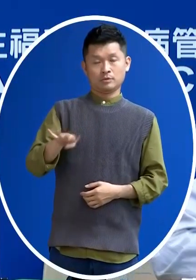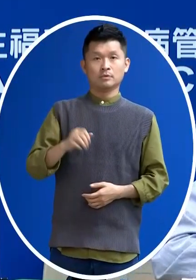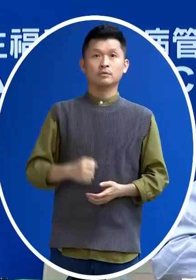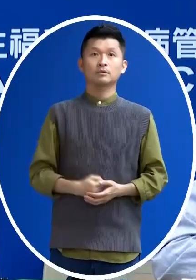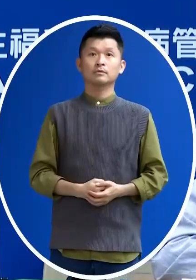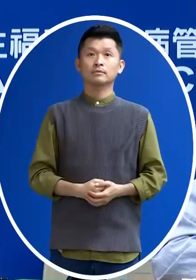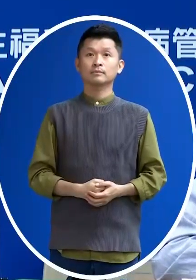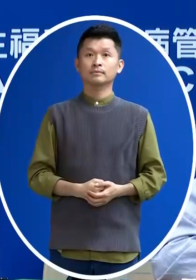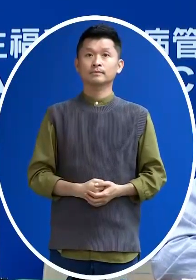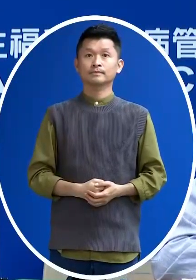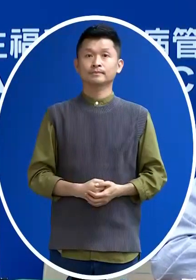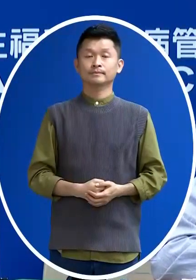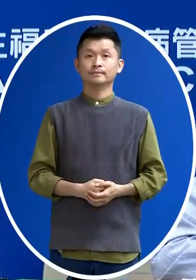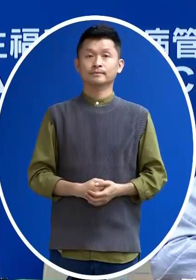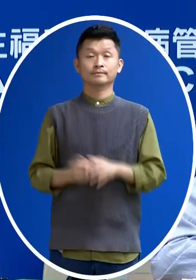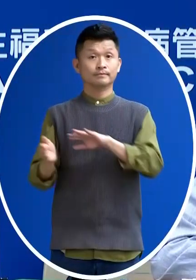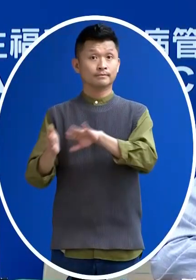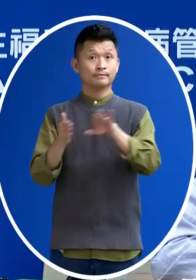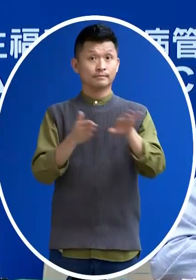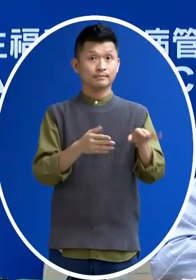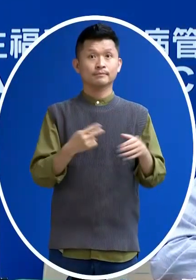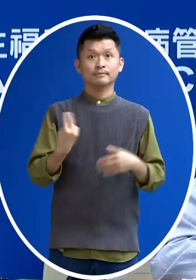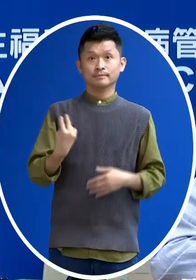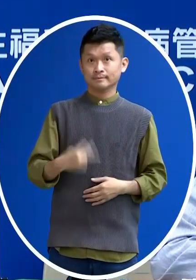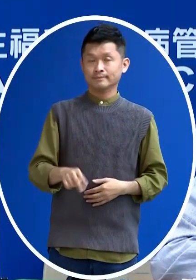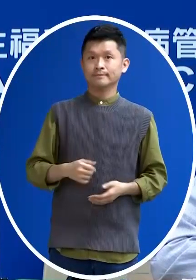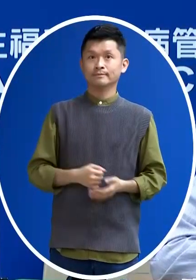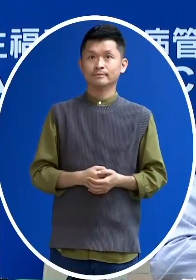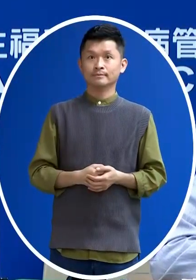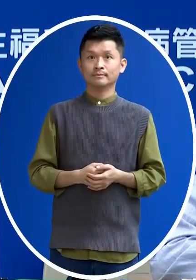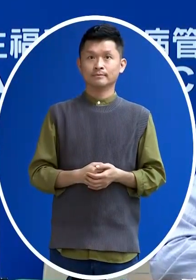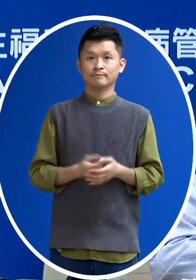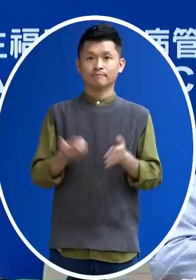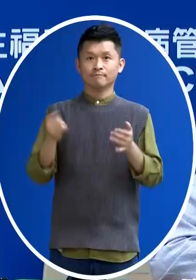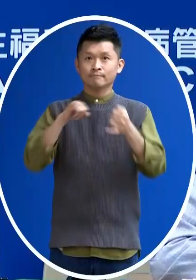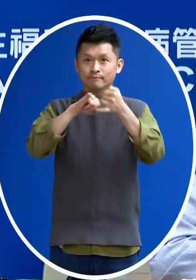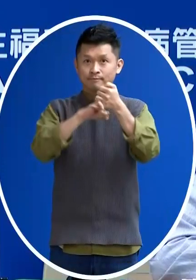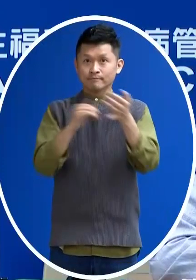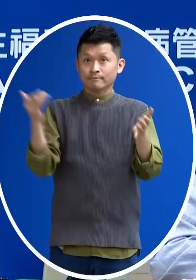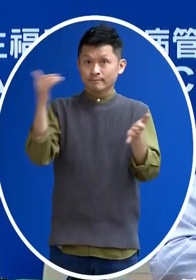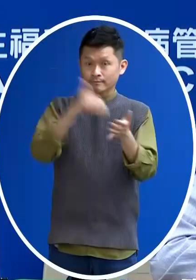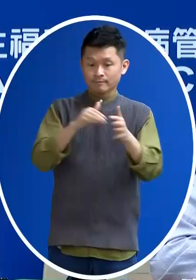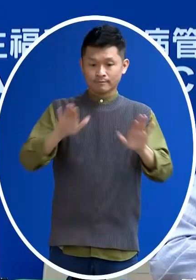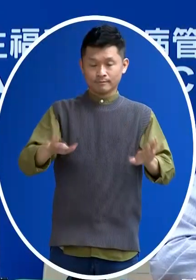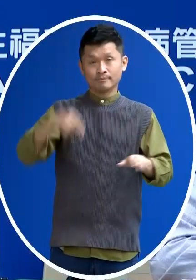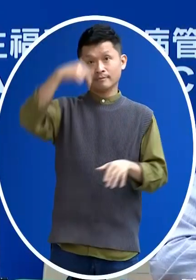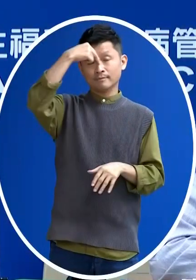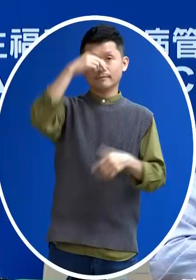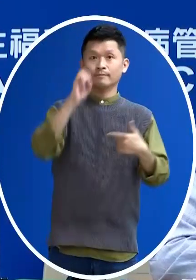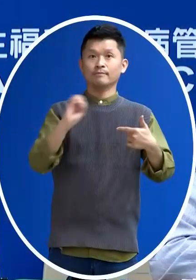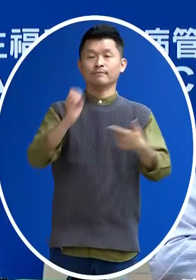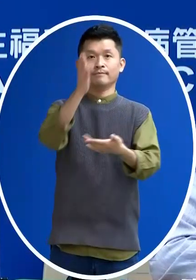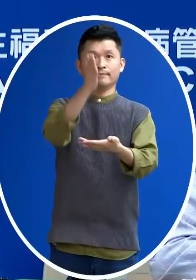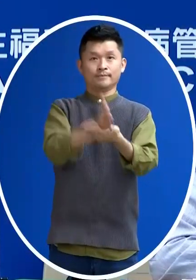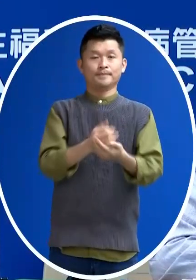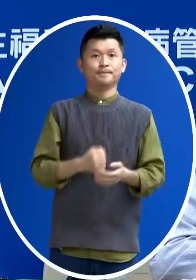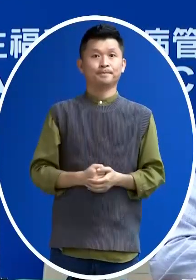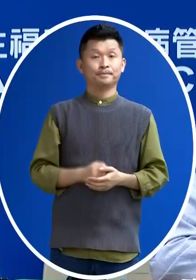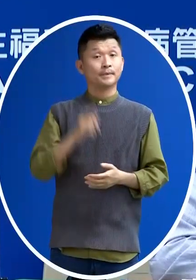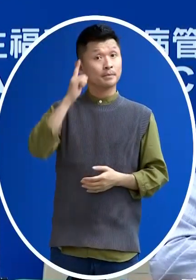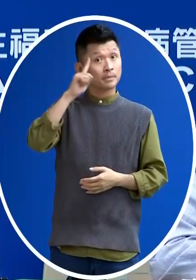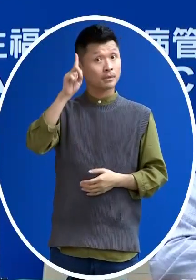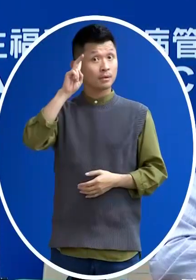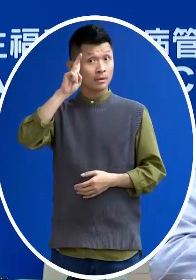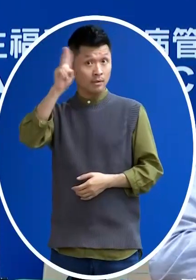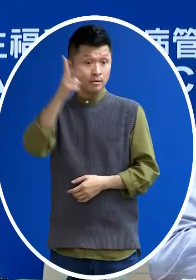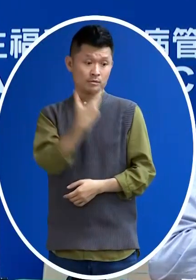哈。那另外再预约，我们就是到今天下午嘛哈，下午6点。那不过因为明后天打